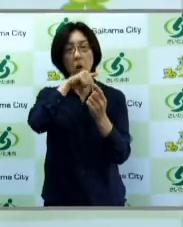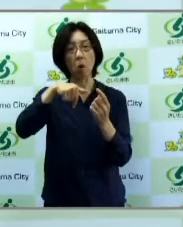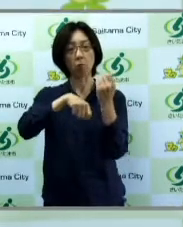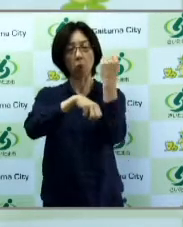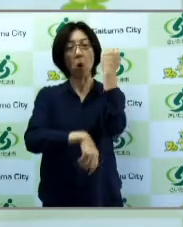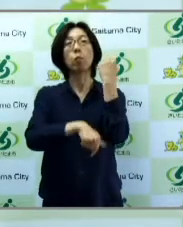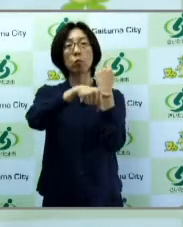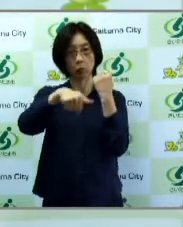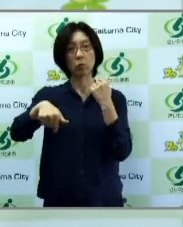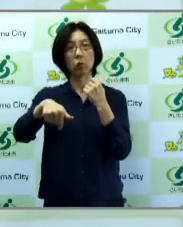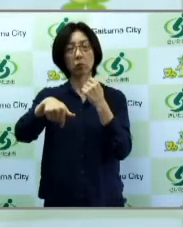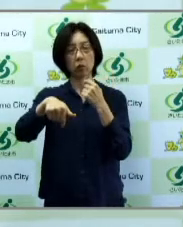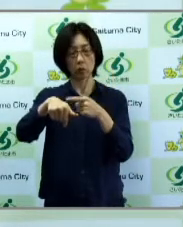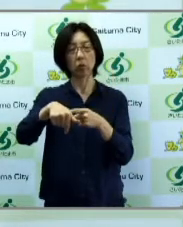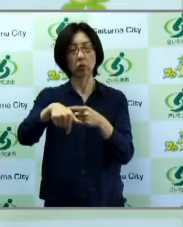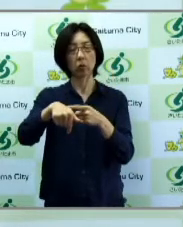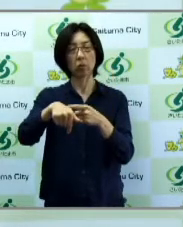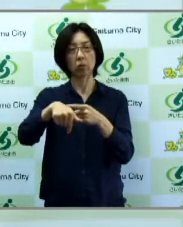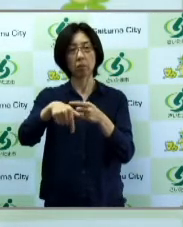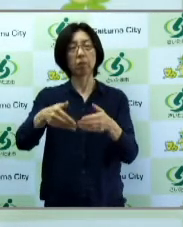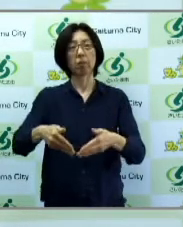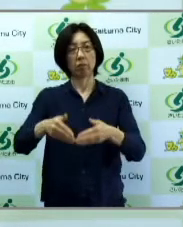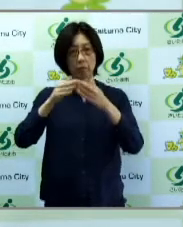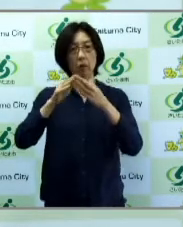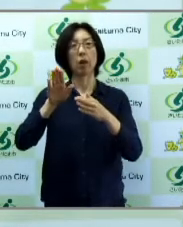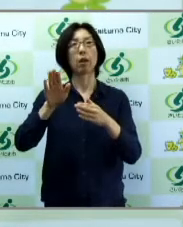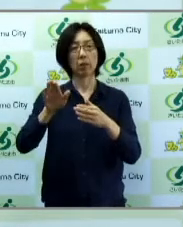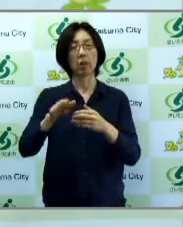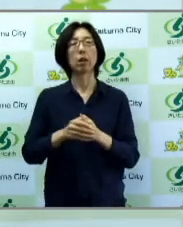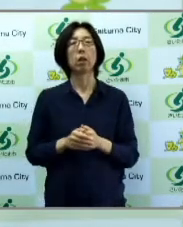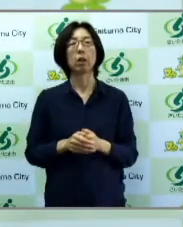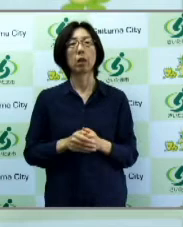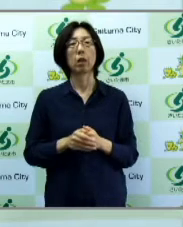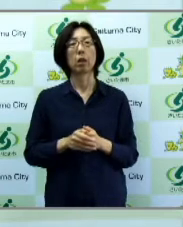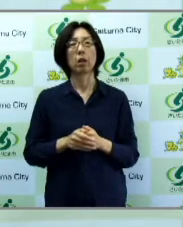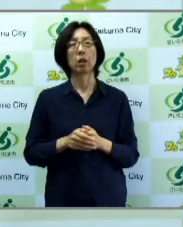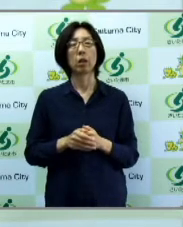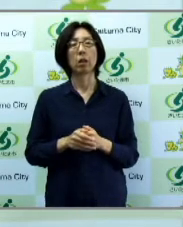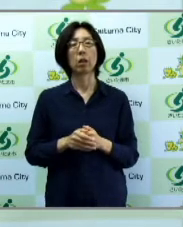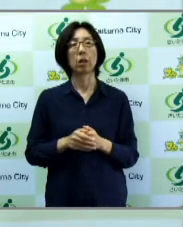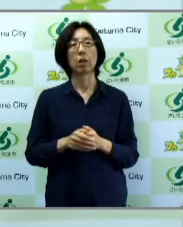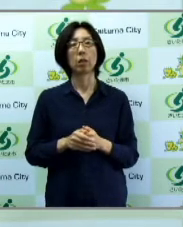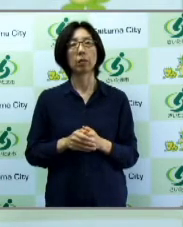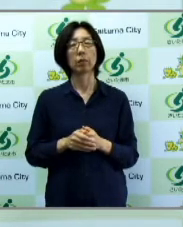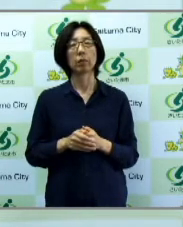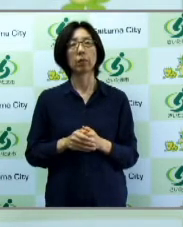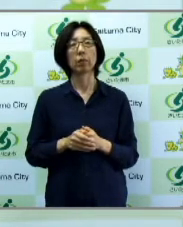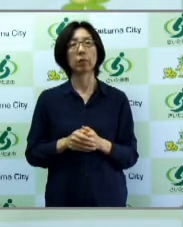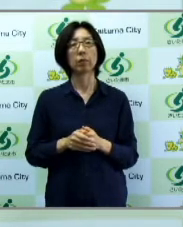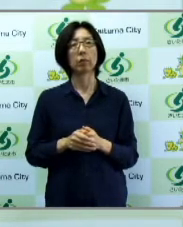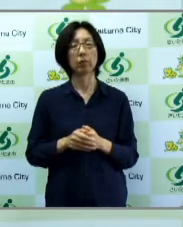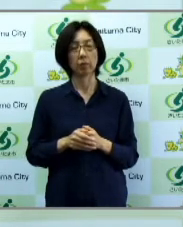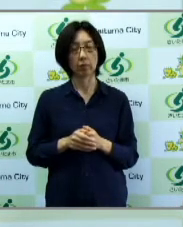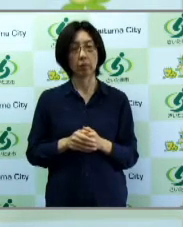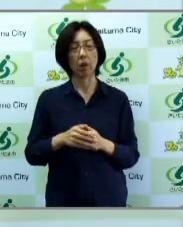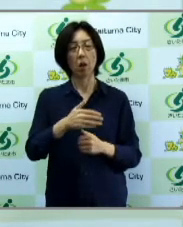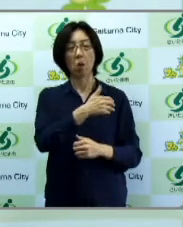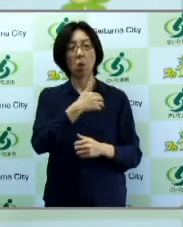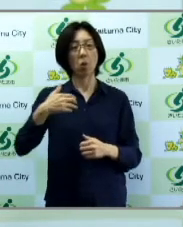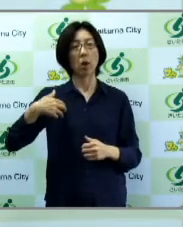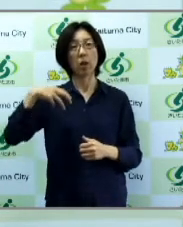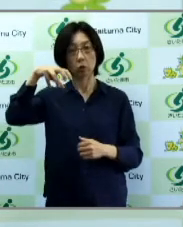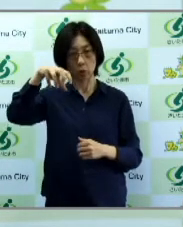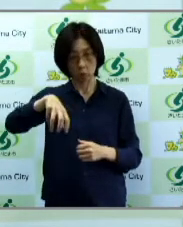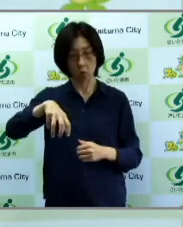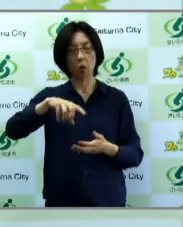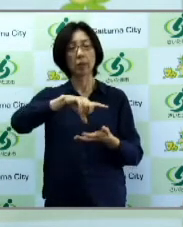局を横断するような形のものはございました。それとあとはそれぞれ特に保健所それから地域医